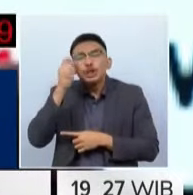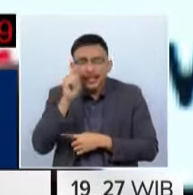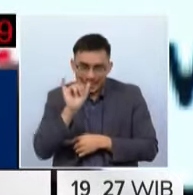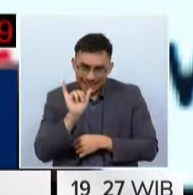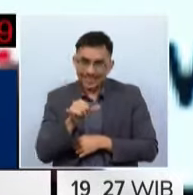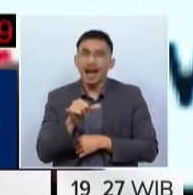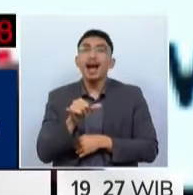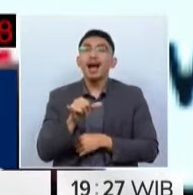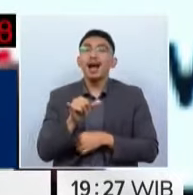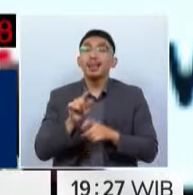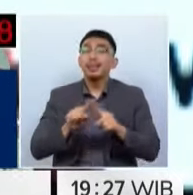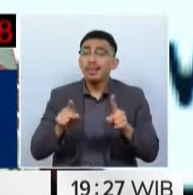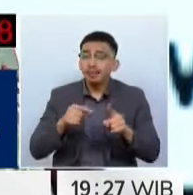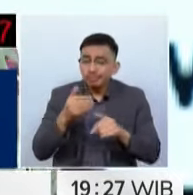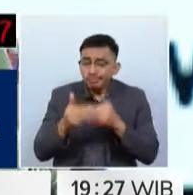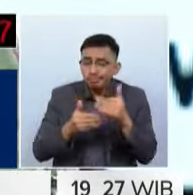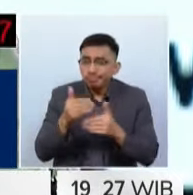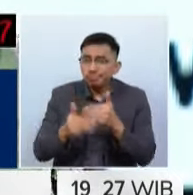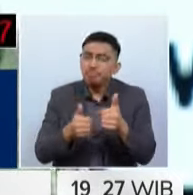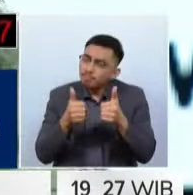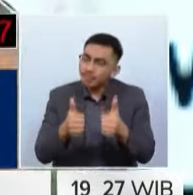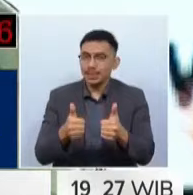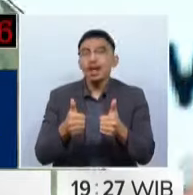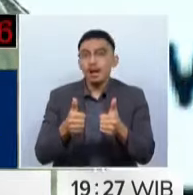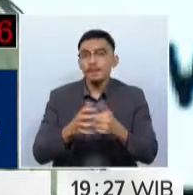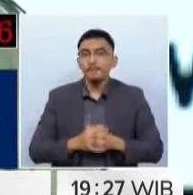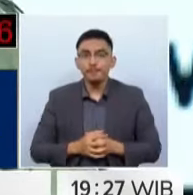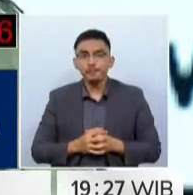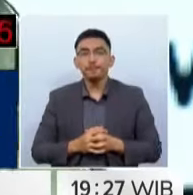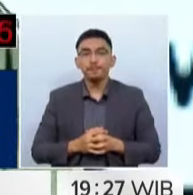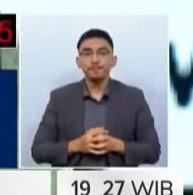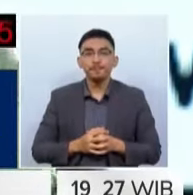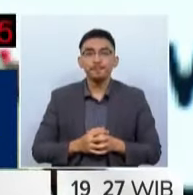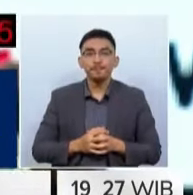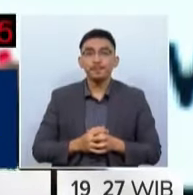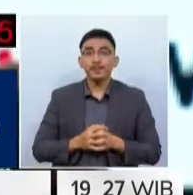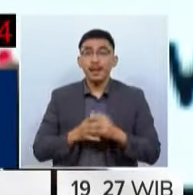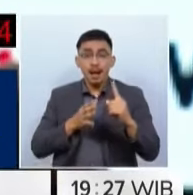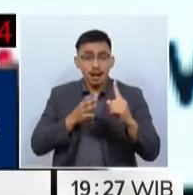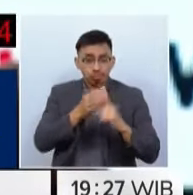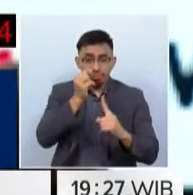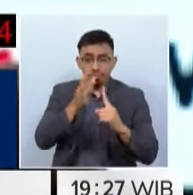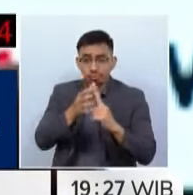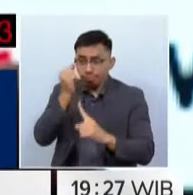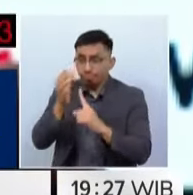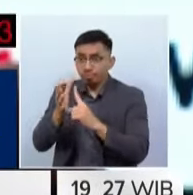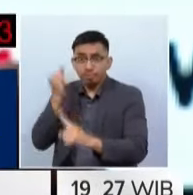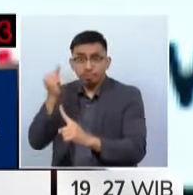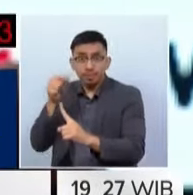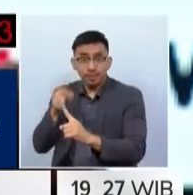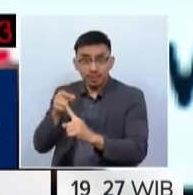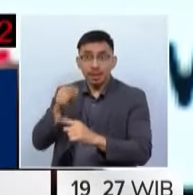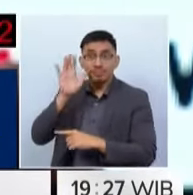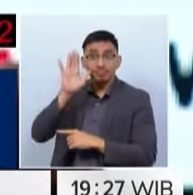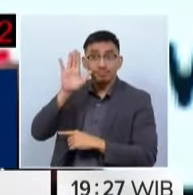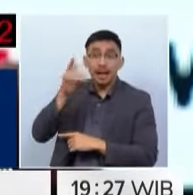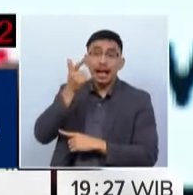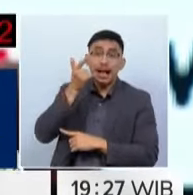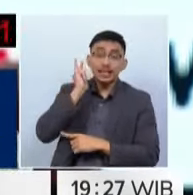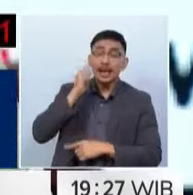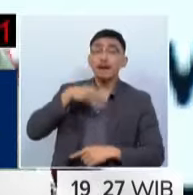lakukan dan tentu saja inilah capaian-capaian yang akan kita lakukan oleh Ganjar Mahfud bismillah